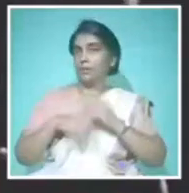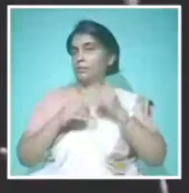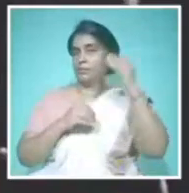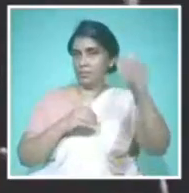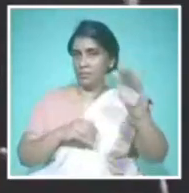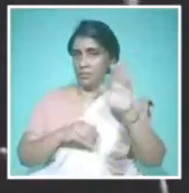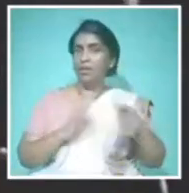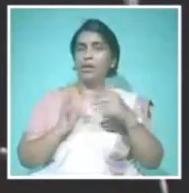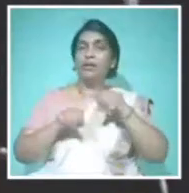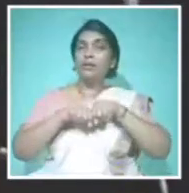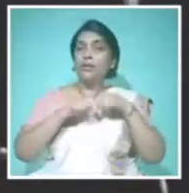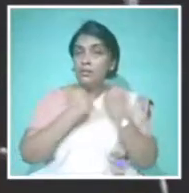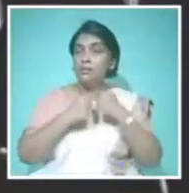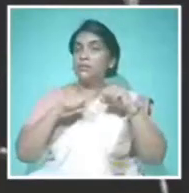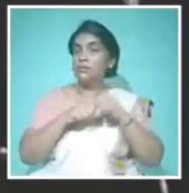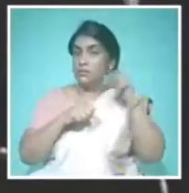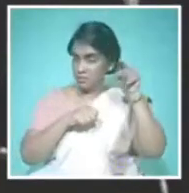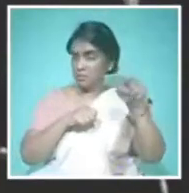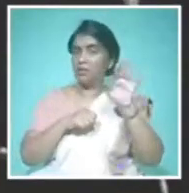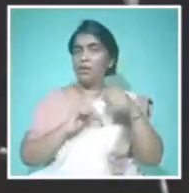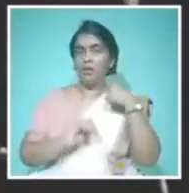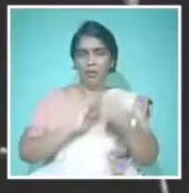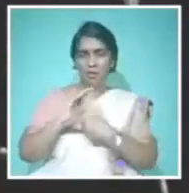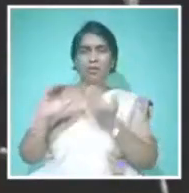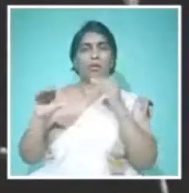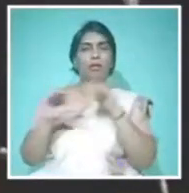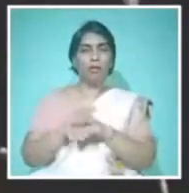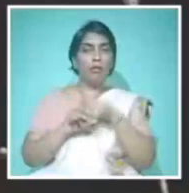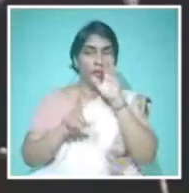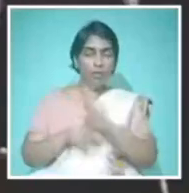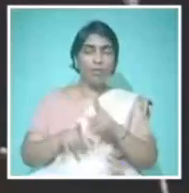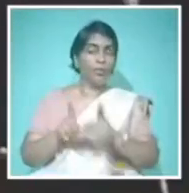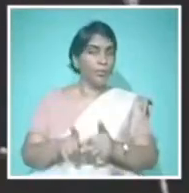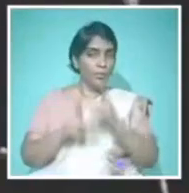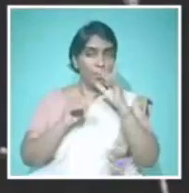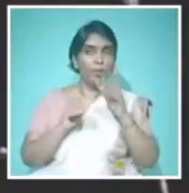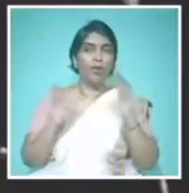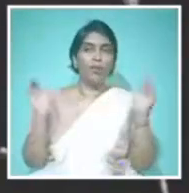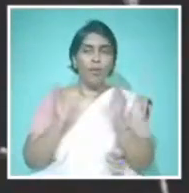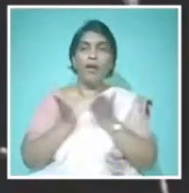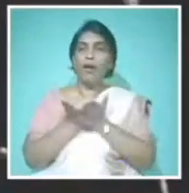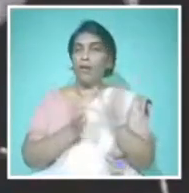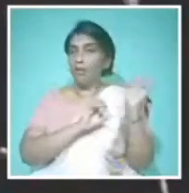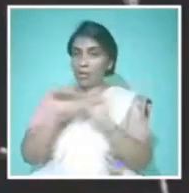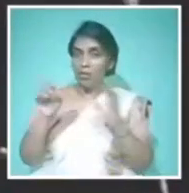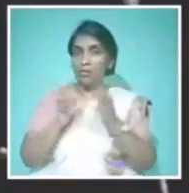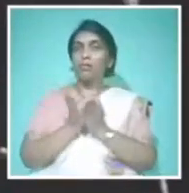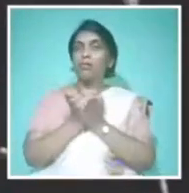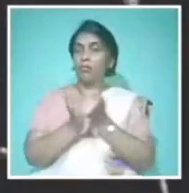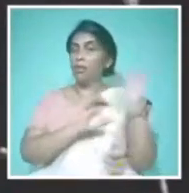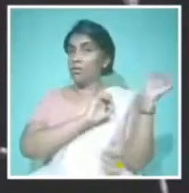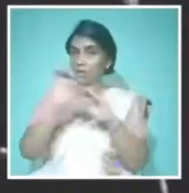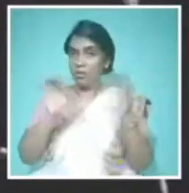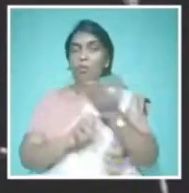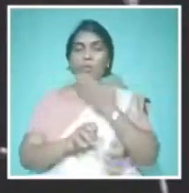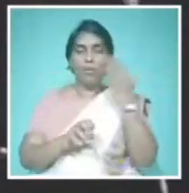ඕන ඒ සමාගම් වලට මේ ලංකාව ඇතුළට අදාළ ප්‍රමාණයේ කුඩා නැව් වලට බාලා මේ බෝයාවන් ඇතුළට ගේන්න